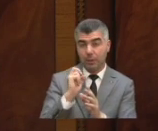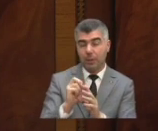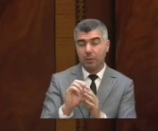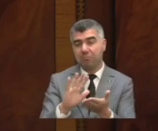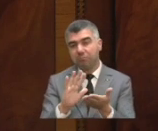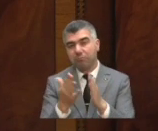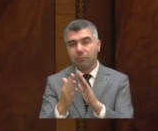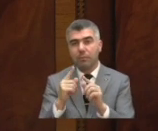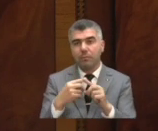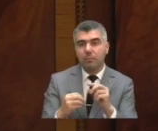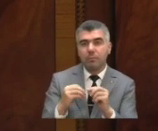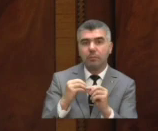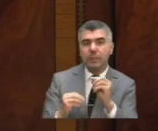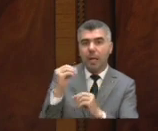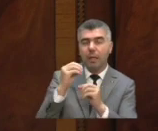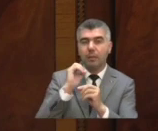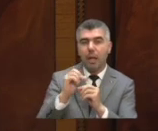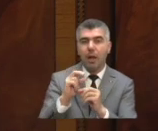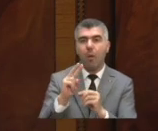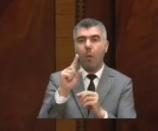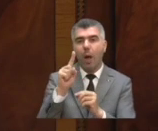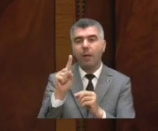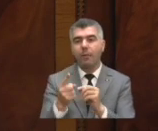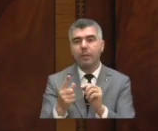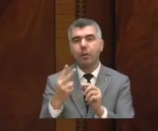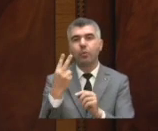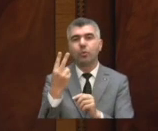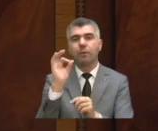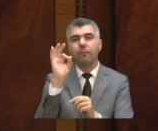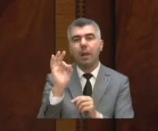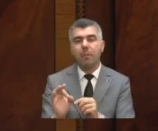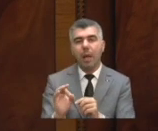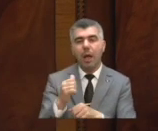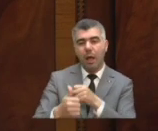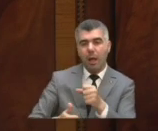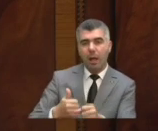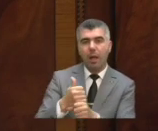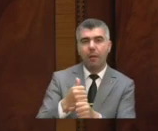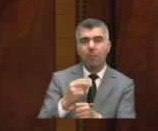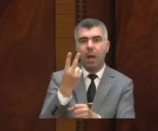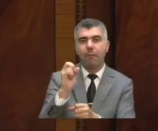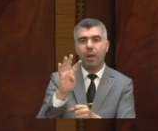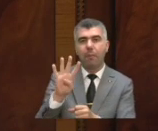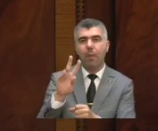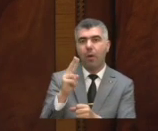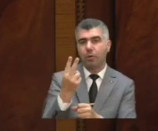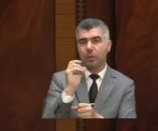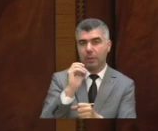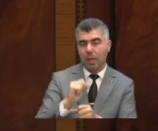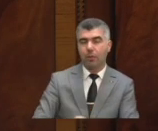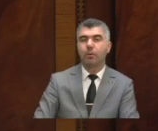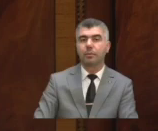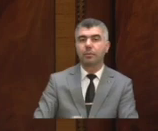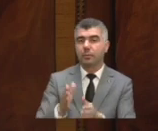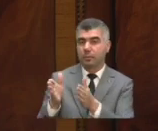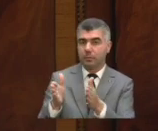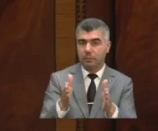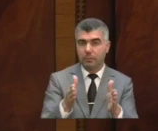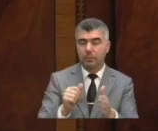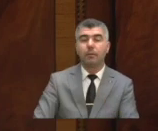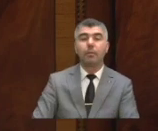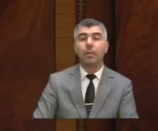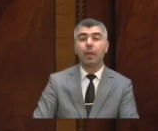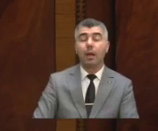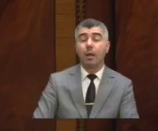يتعدى 1.2% خلال سنه 2024 ورغم هذا